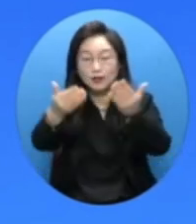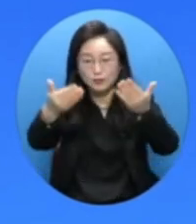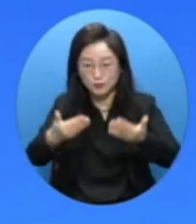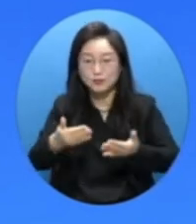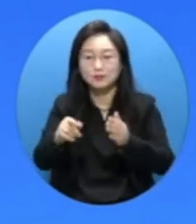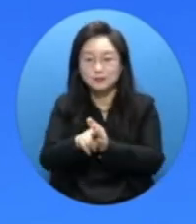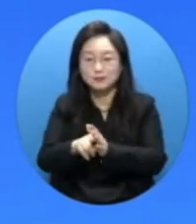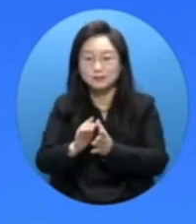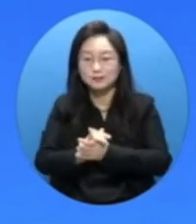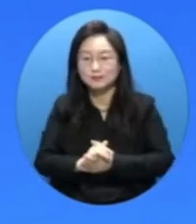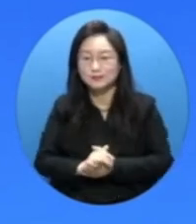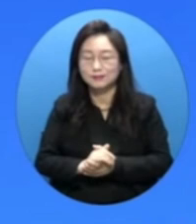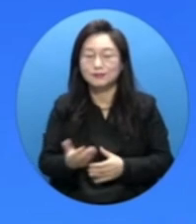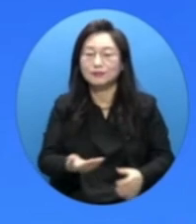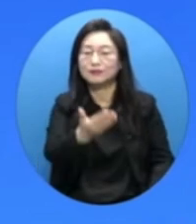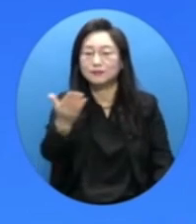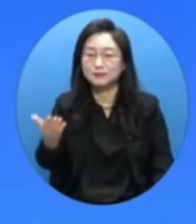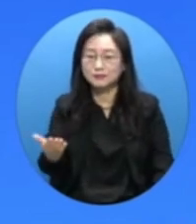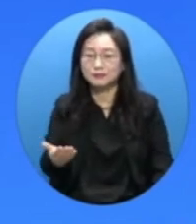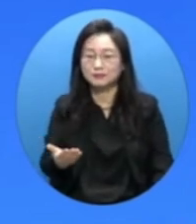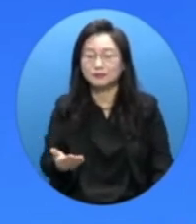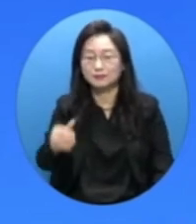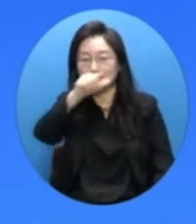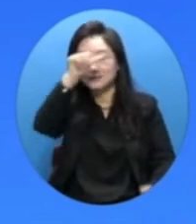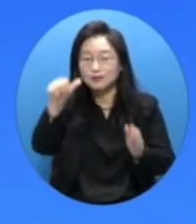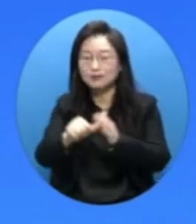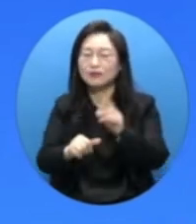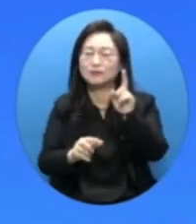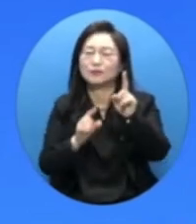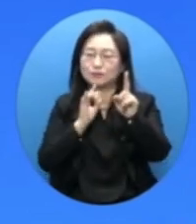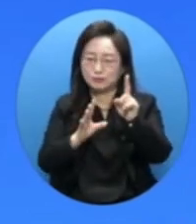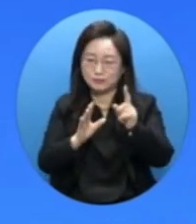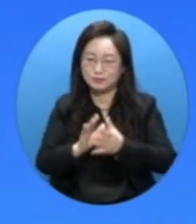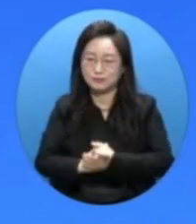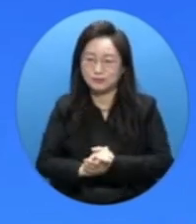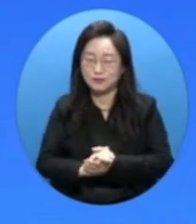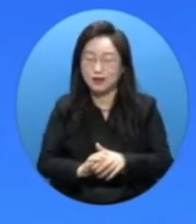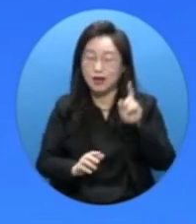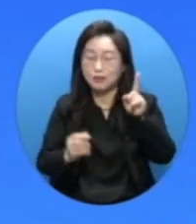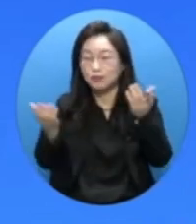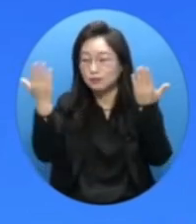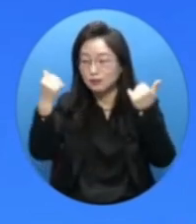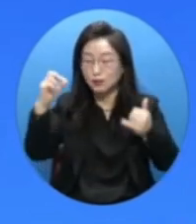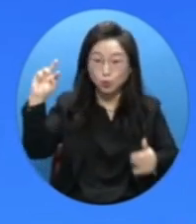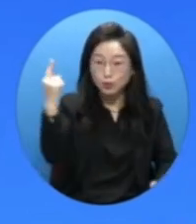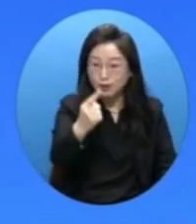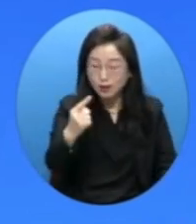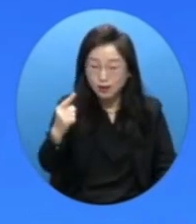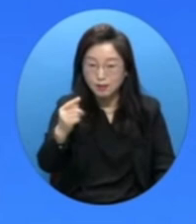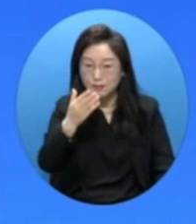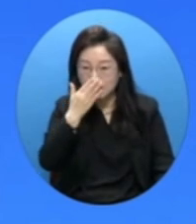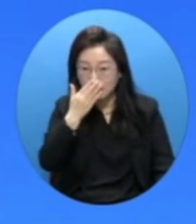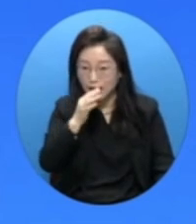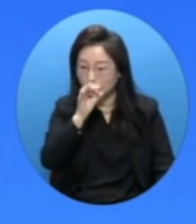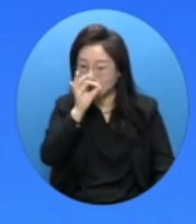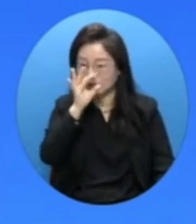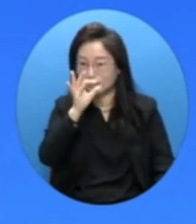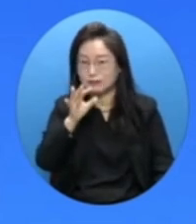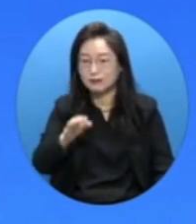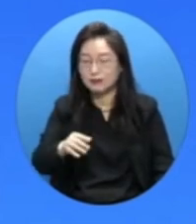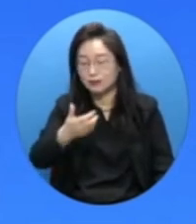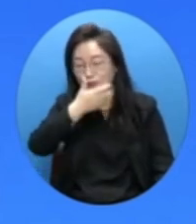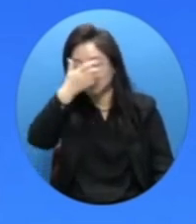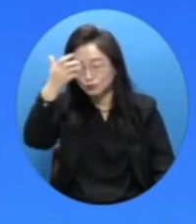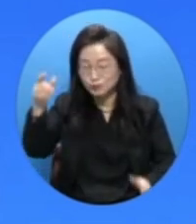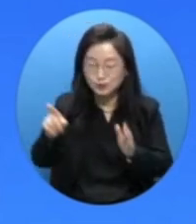것입니다 여러분 인생이 한 번 번 한 번 지나가면 다시 돌아오지 않습니다 꿈꾸며 믿고